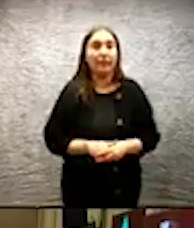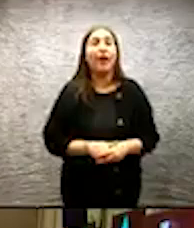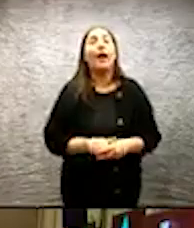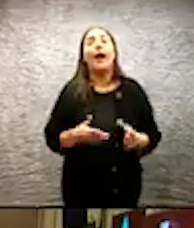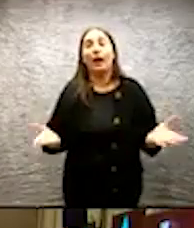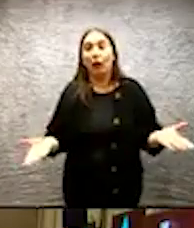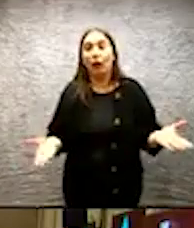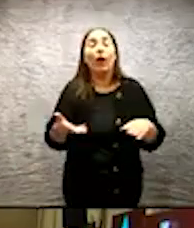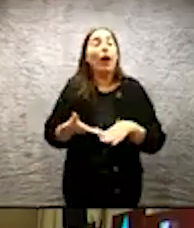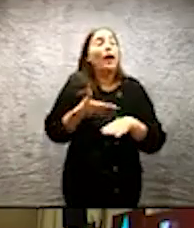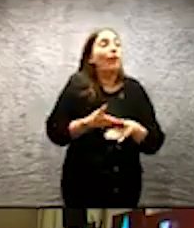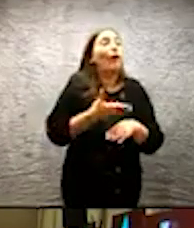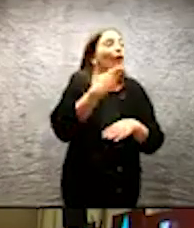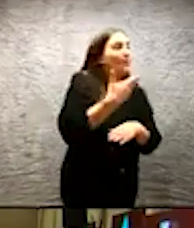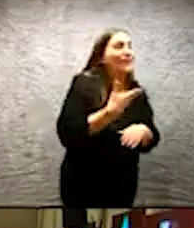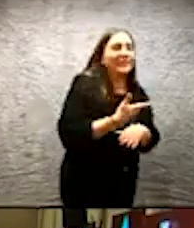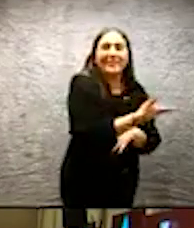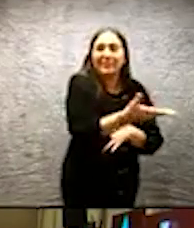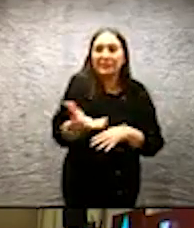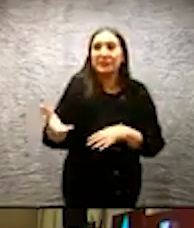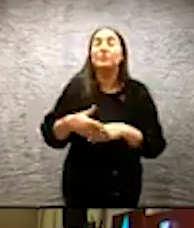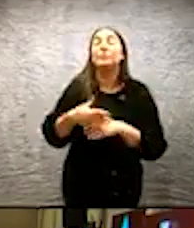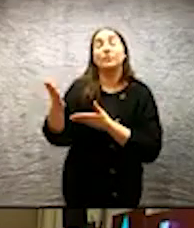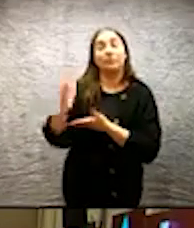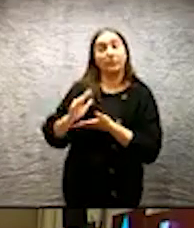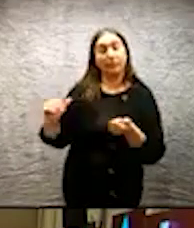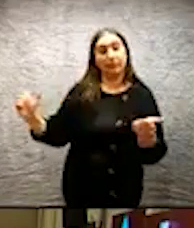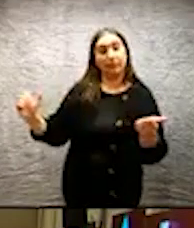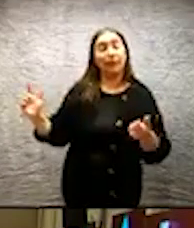je vais laisser la parole à monsieur...